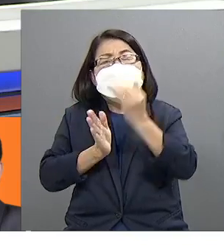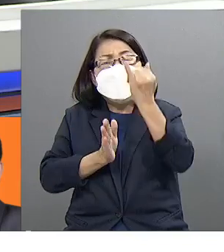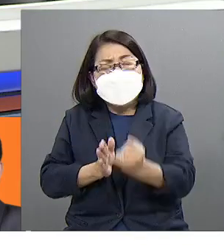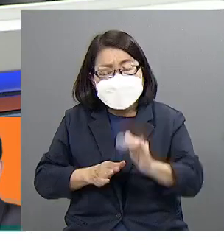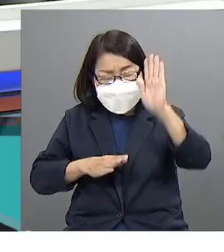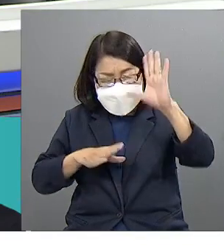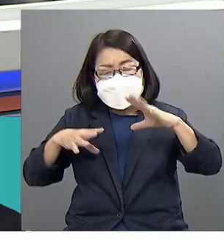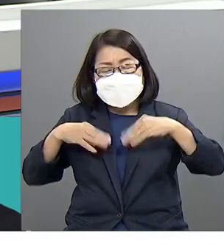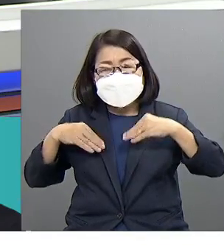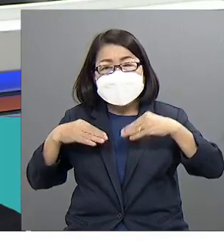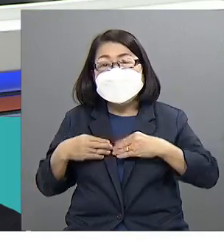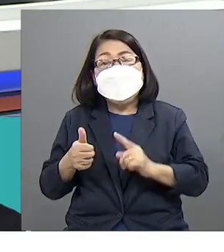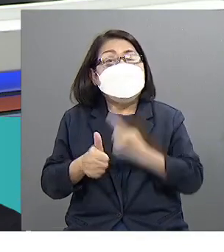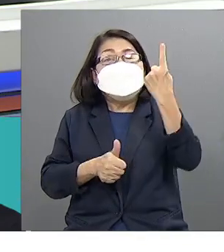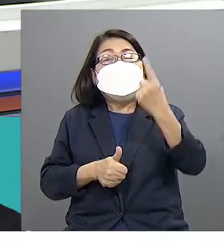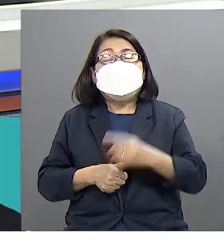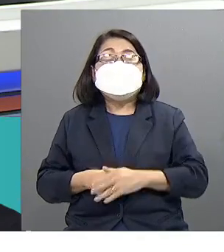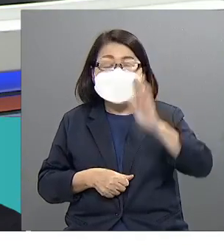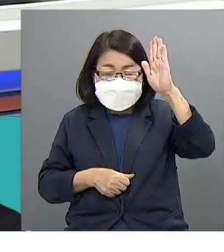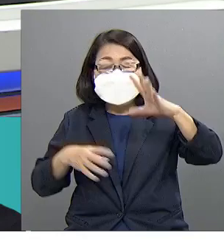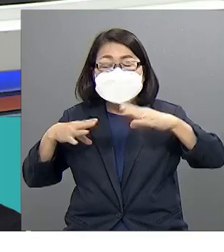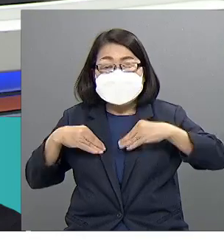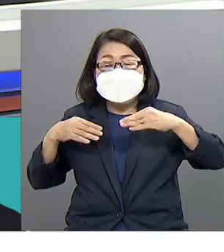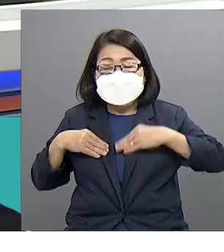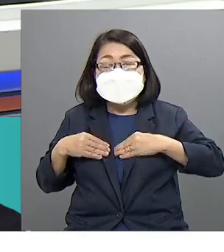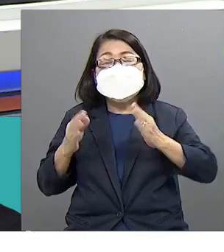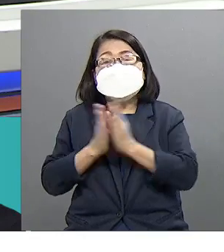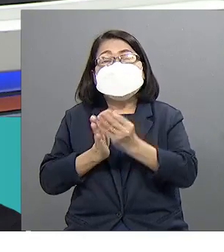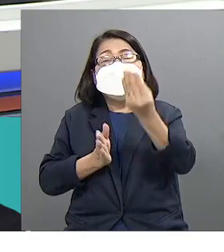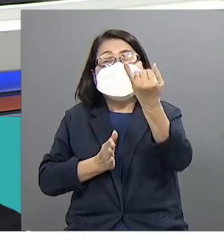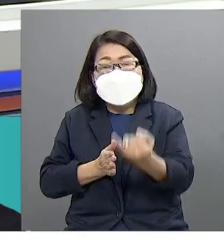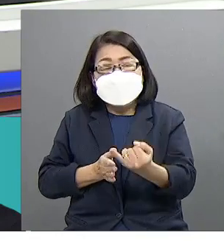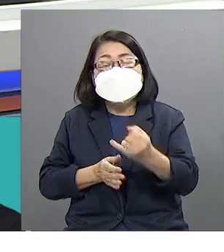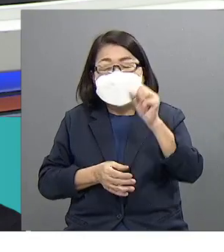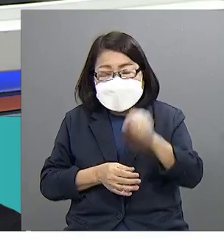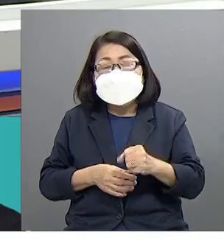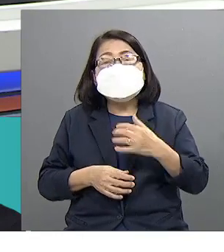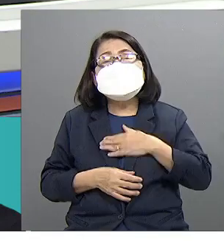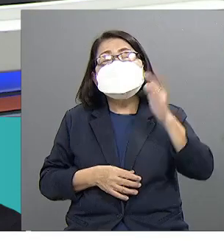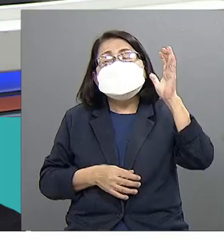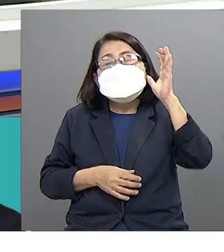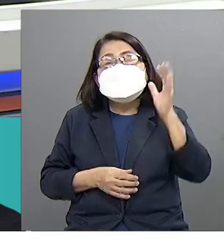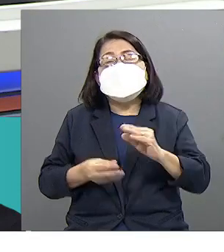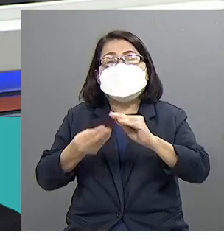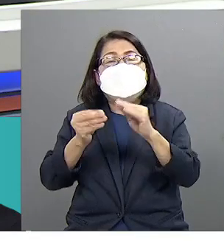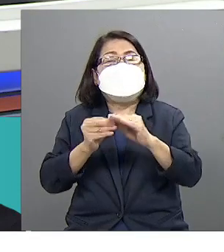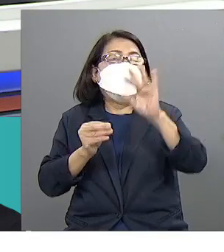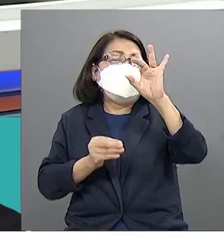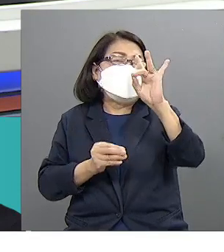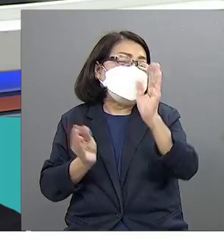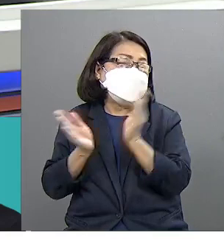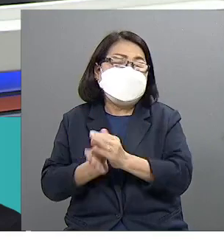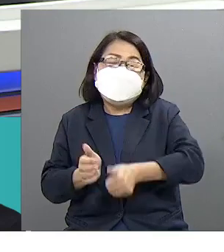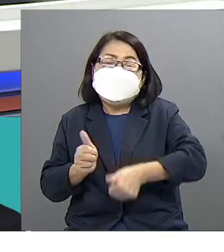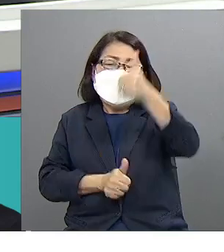องเป็นคนแรกที่ยอมรับความพ่ายแพ้และบอกด้วยว่าเชื่อว่าคุณชัชชาติจะชนะ 100% ฝากให้คุณ